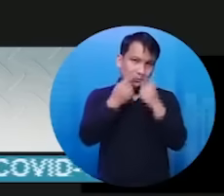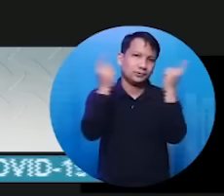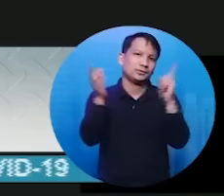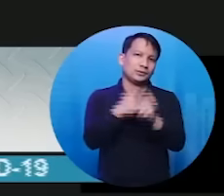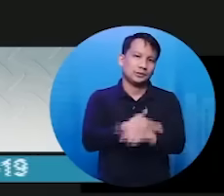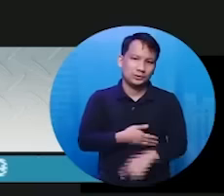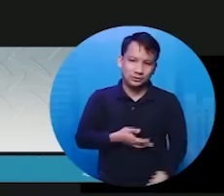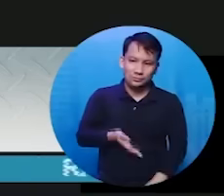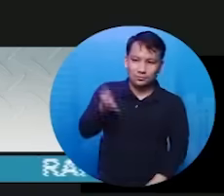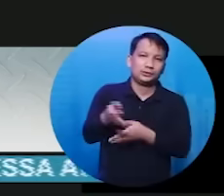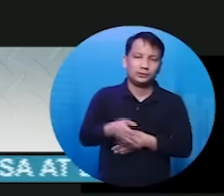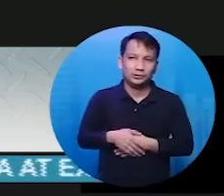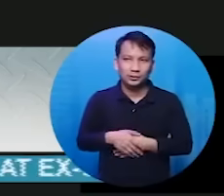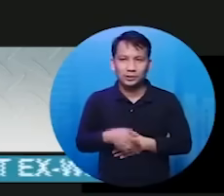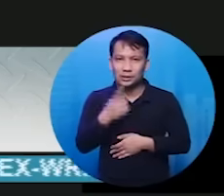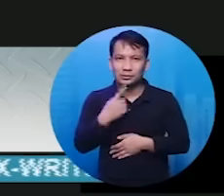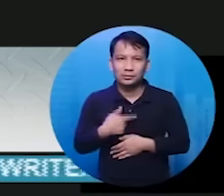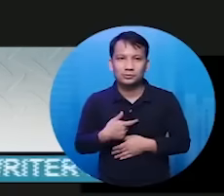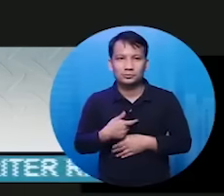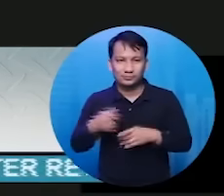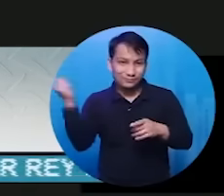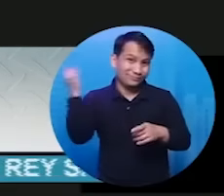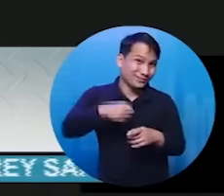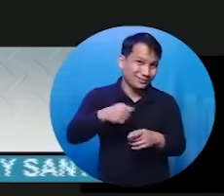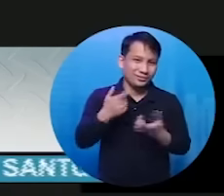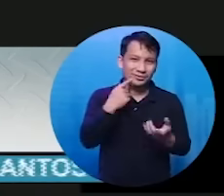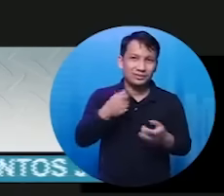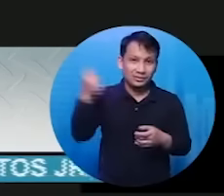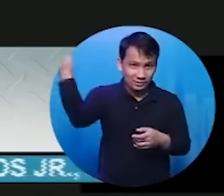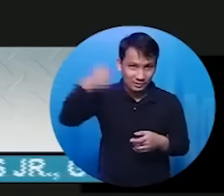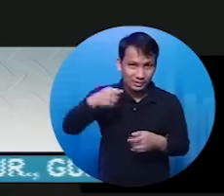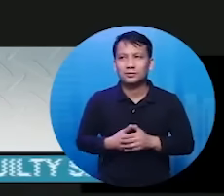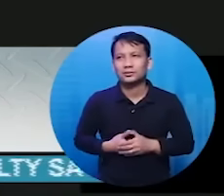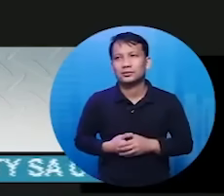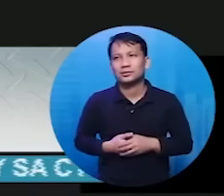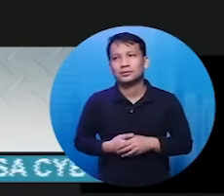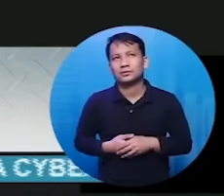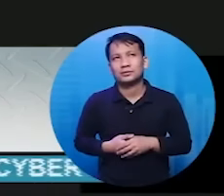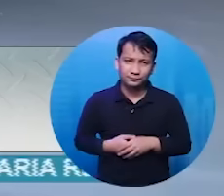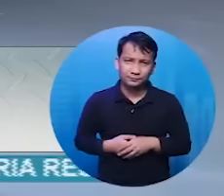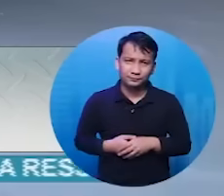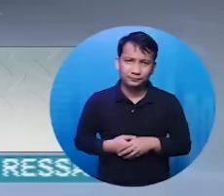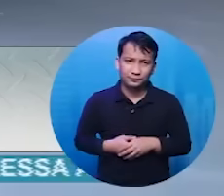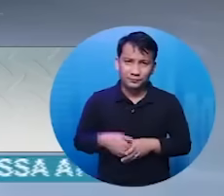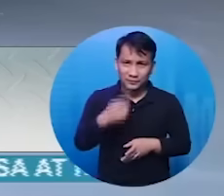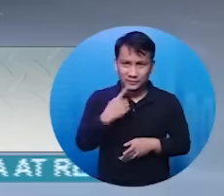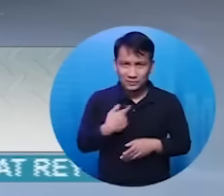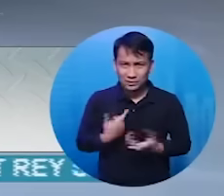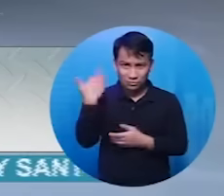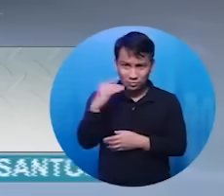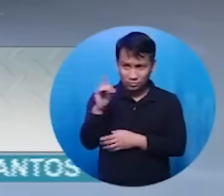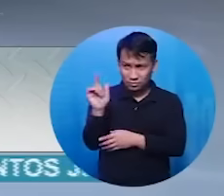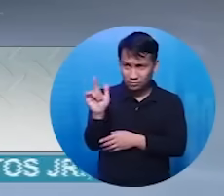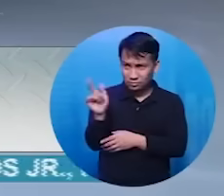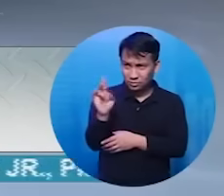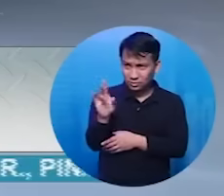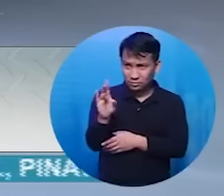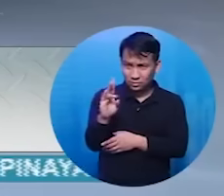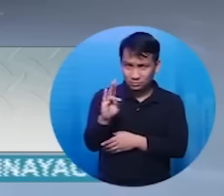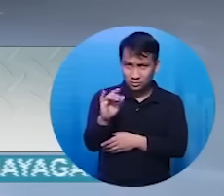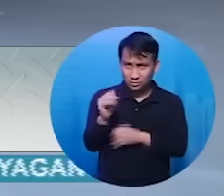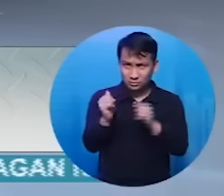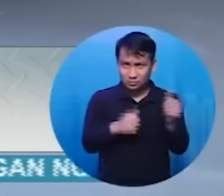at pinagmumura at hinampas po niya ako ng martilyo. Wow. At ito po ay 2017 lang. At nasundan pa